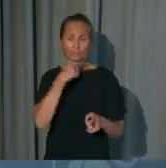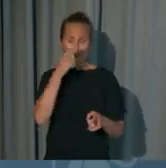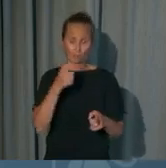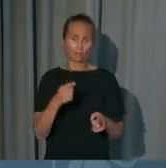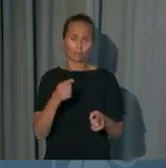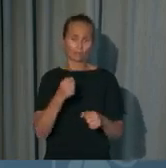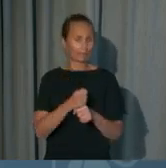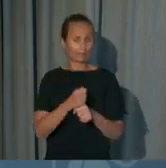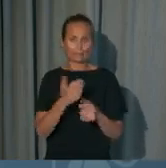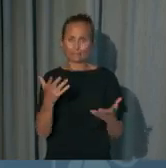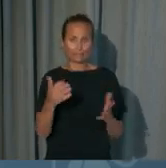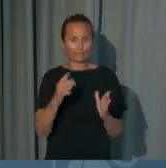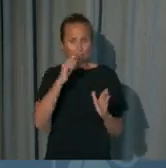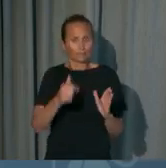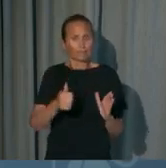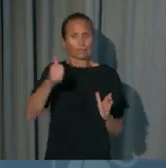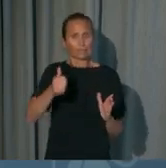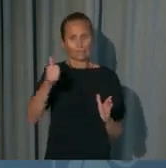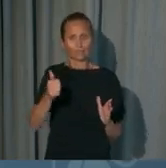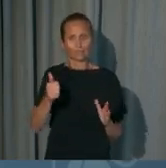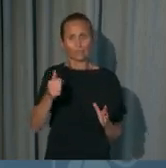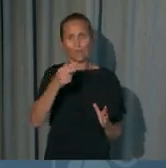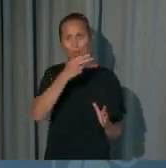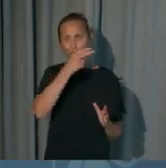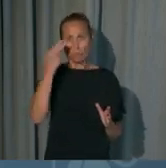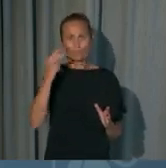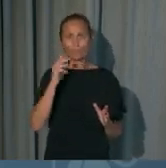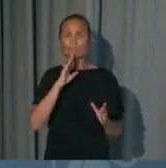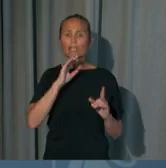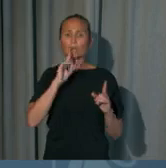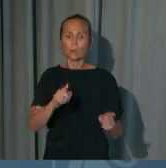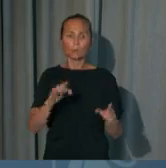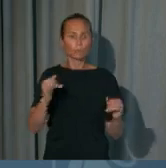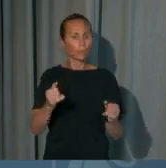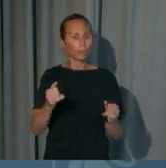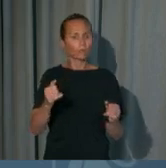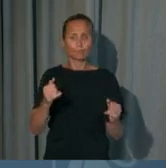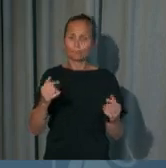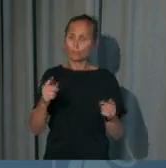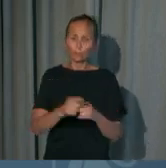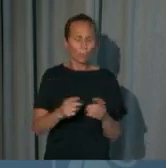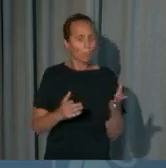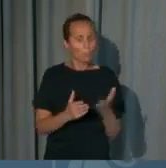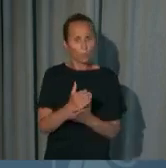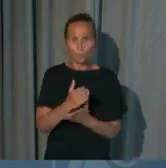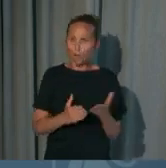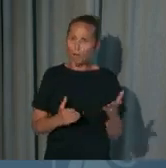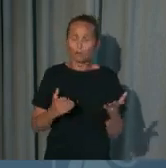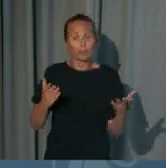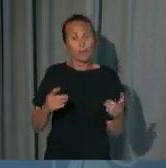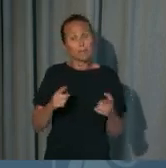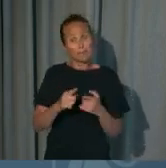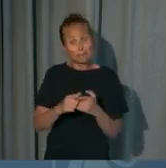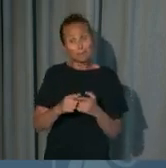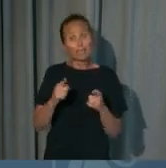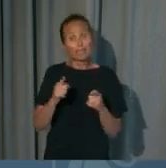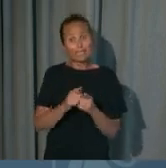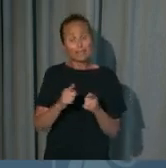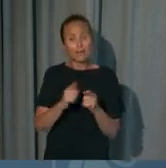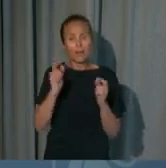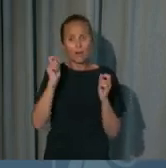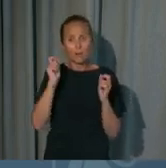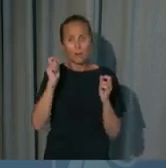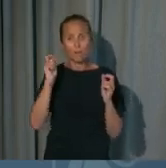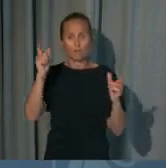setter så høyt. Politiets råd at man skal opptre som normalt, men være årvåken.